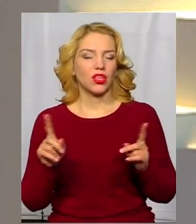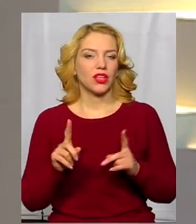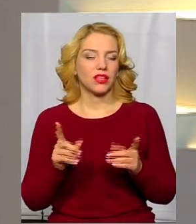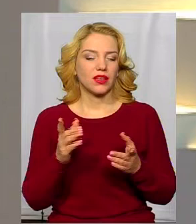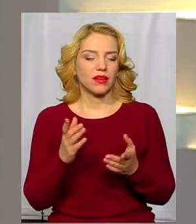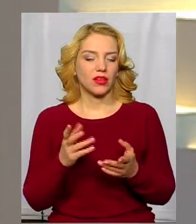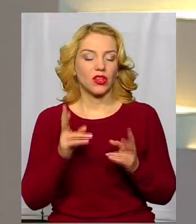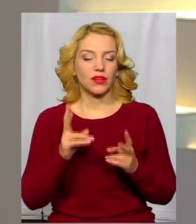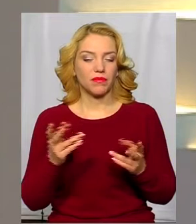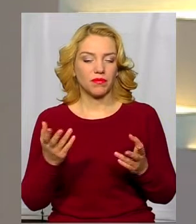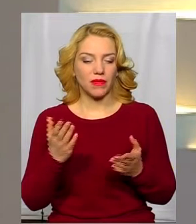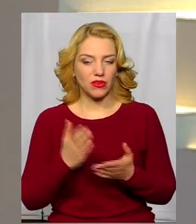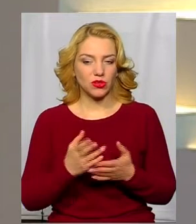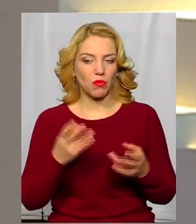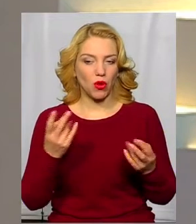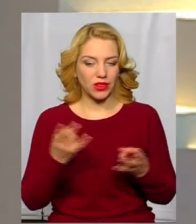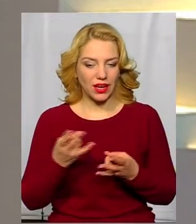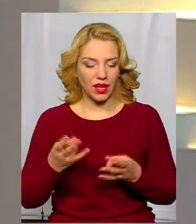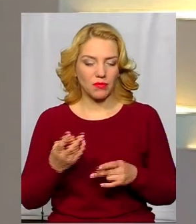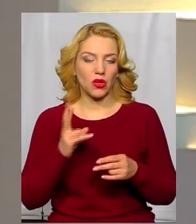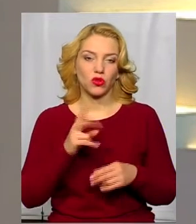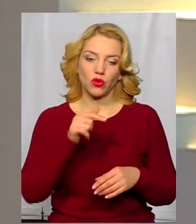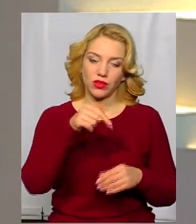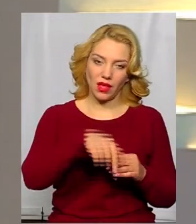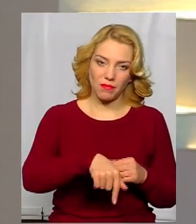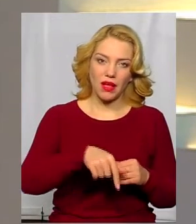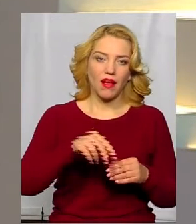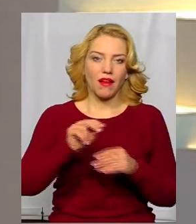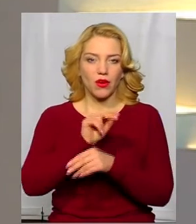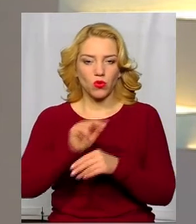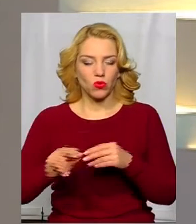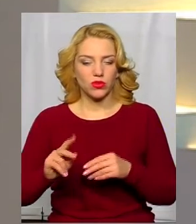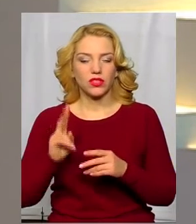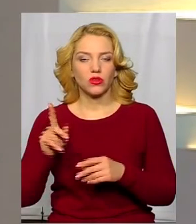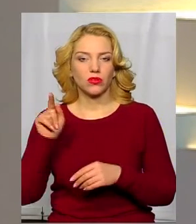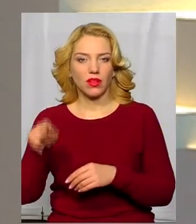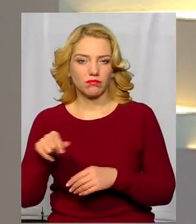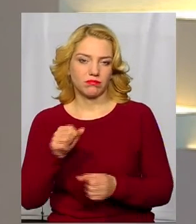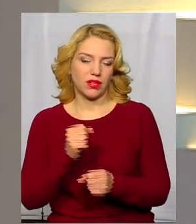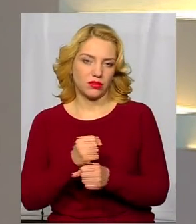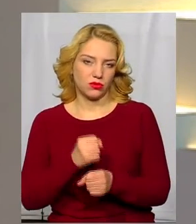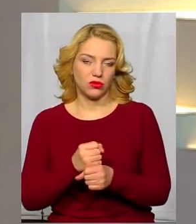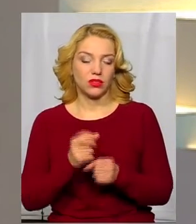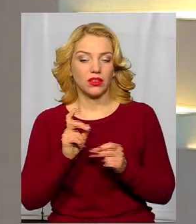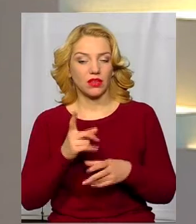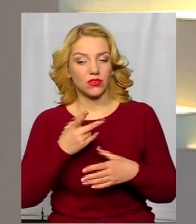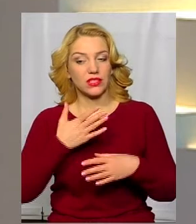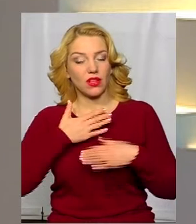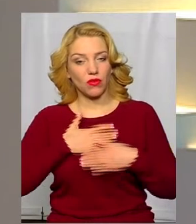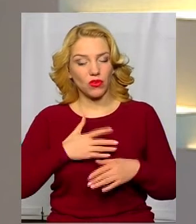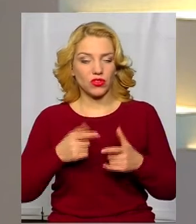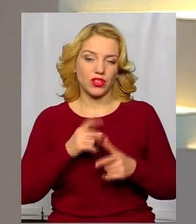потреби мають ті, хто у ньому лікується, і ті, хто у ньому працюють, і як вони задовольняються чи не задовольняються,